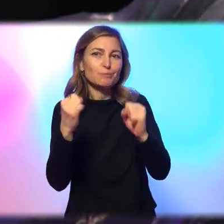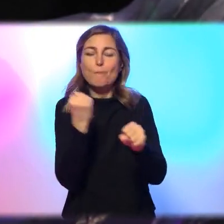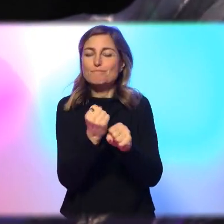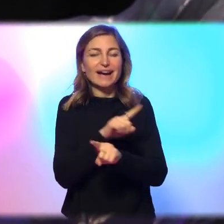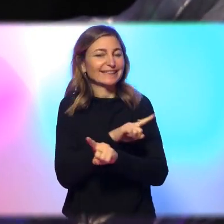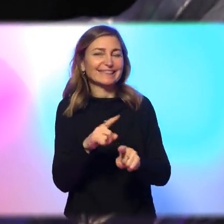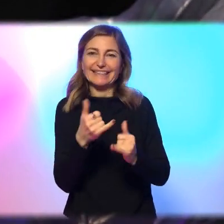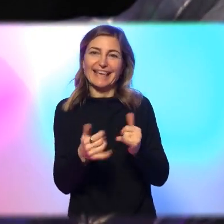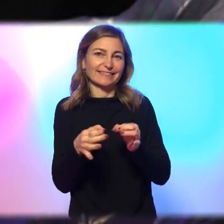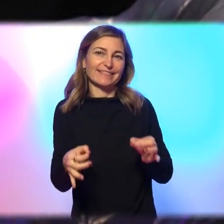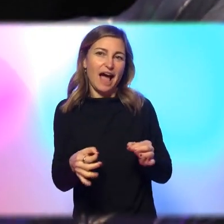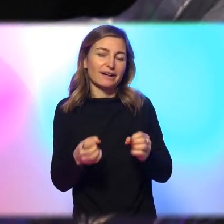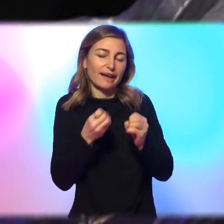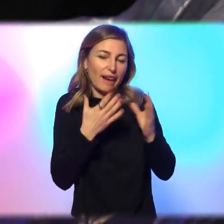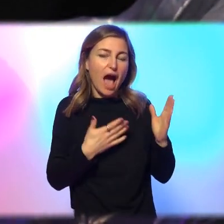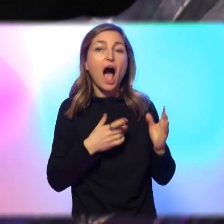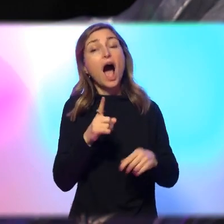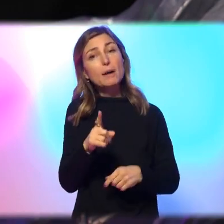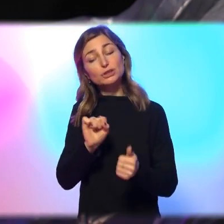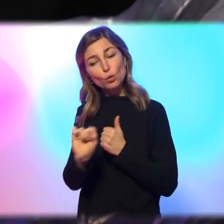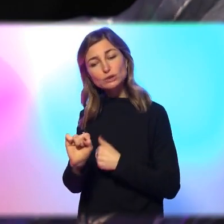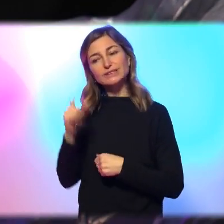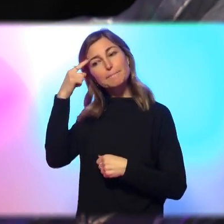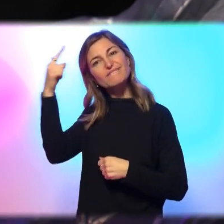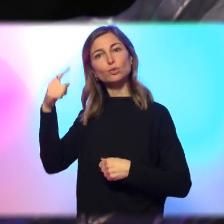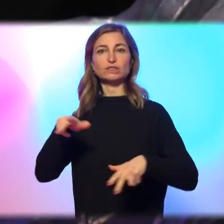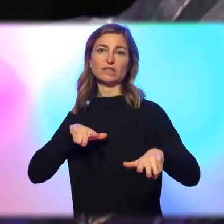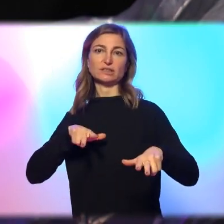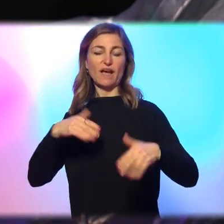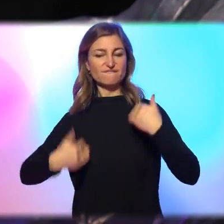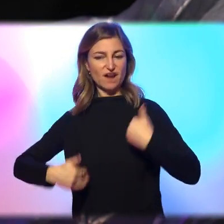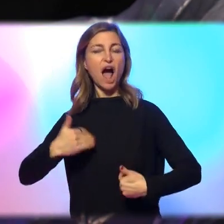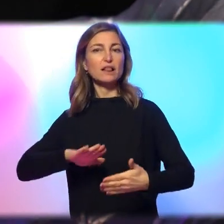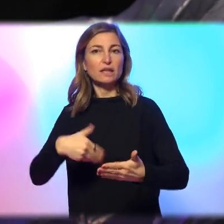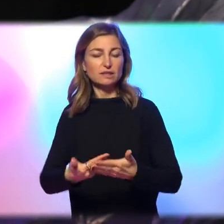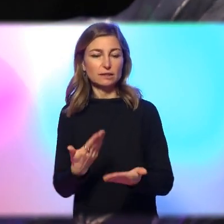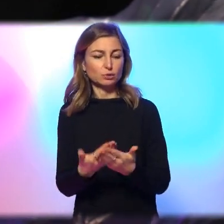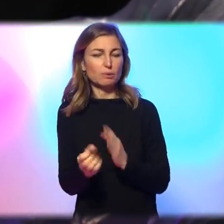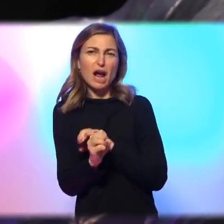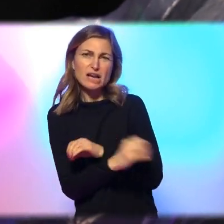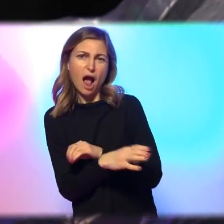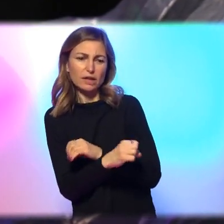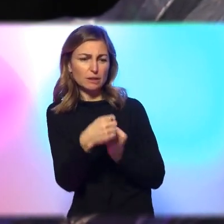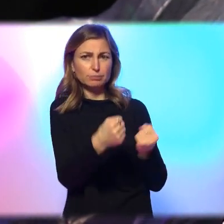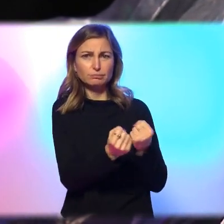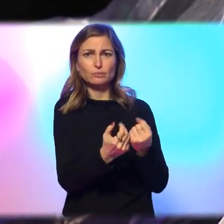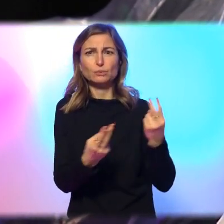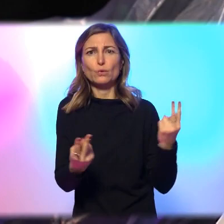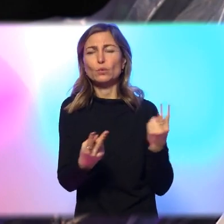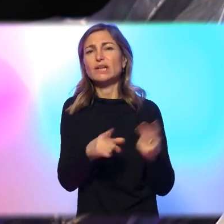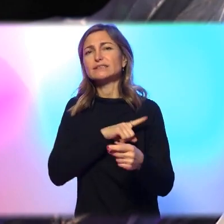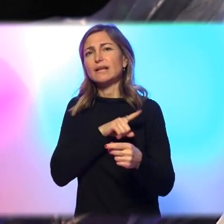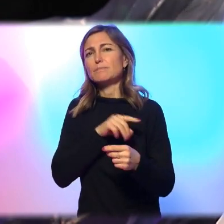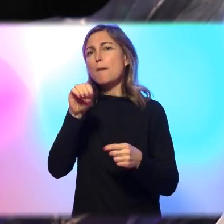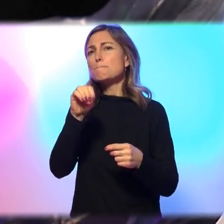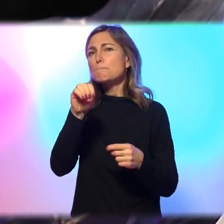aber es gibt natürlich ein umweltbewusstes Verhalten, dass man keine Sprays benutzt, die Treibhausgase enthalten. Oder dass ich beispielsweise Moja-Kunde